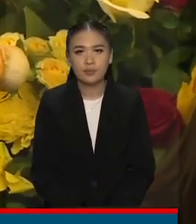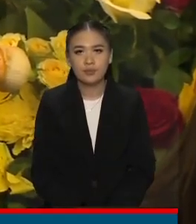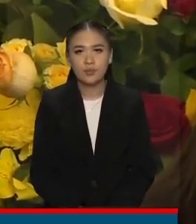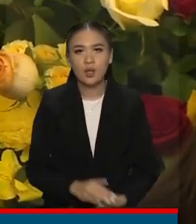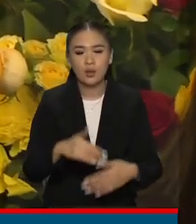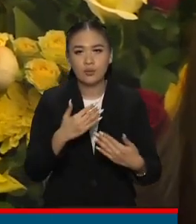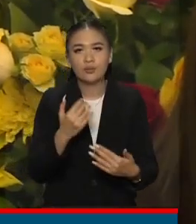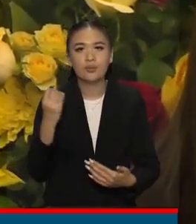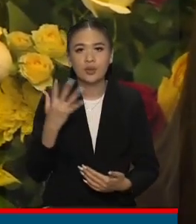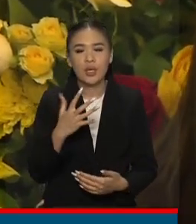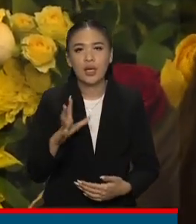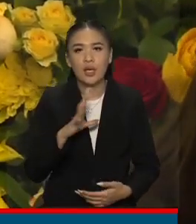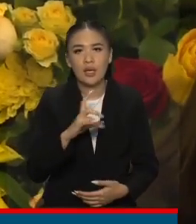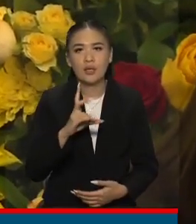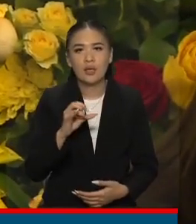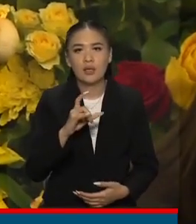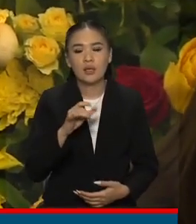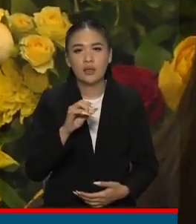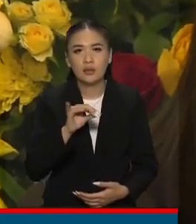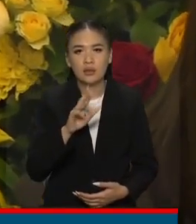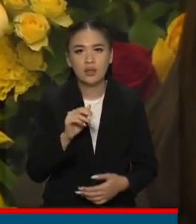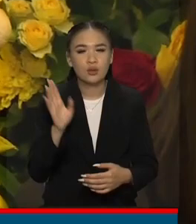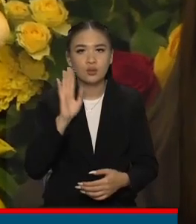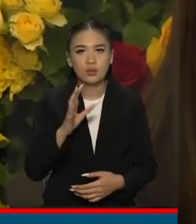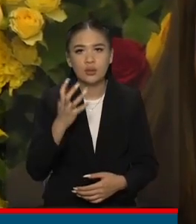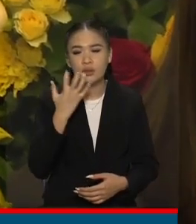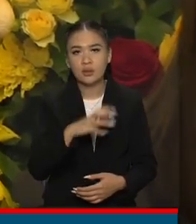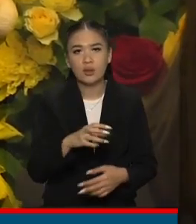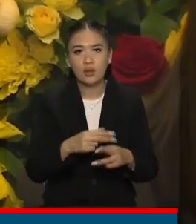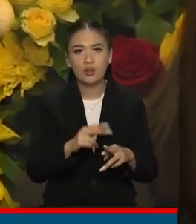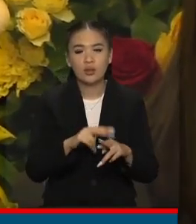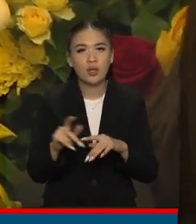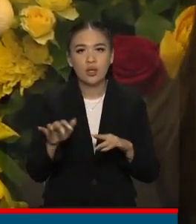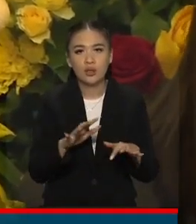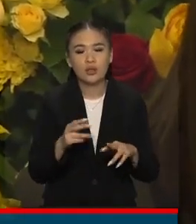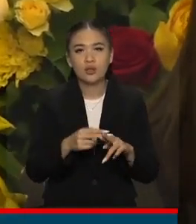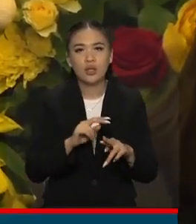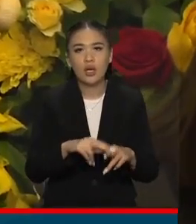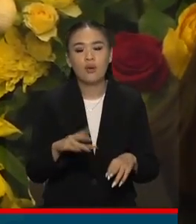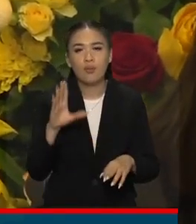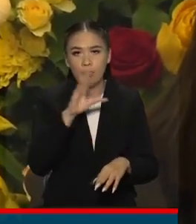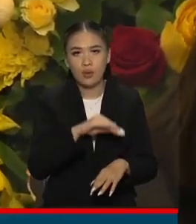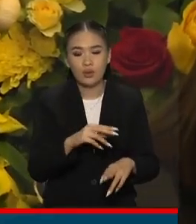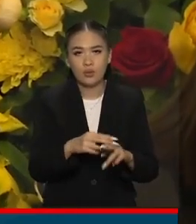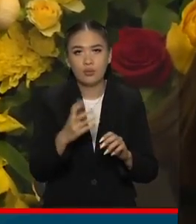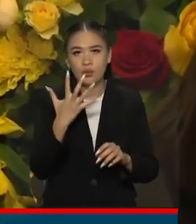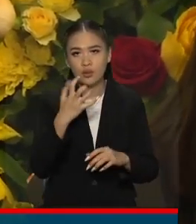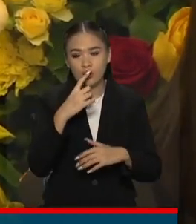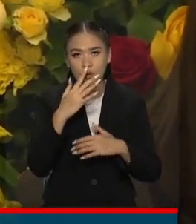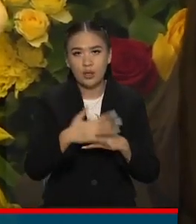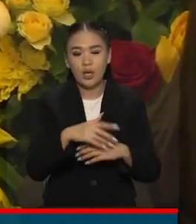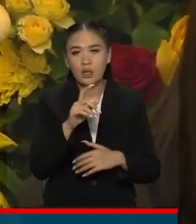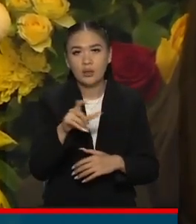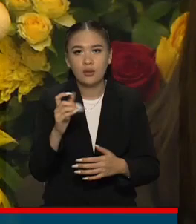Оның бесеуі энергетикалық, қалған бесеуі су қыздыру қондырғысы. Құрал сайман жабдық бәрі жеткілікті. 500-дей адам жұмылдырылды.